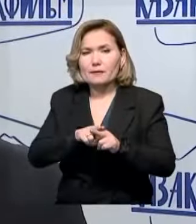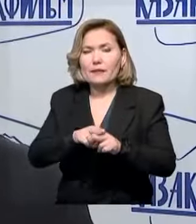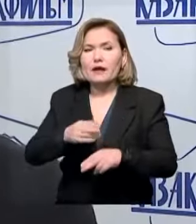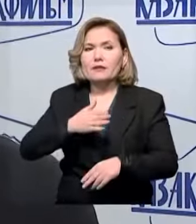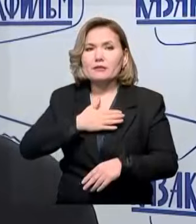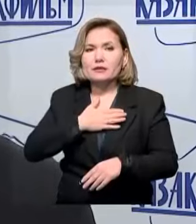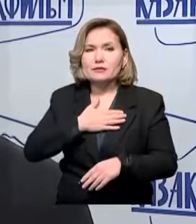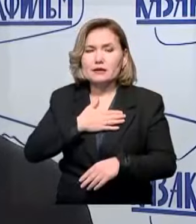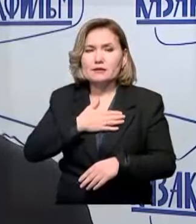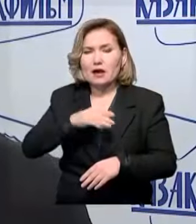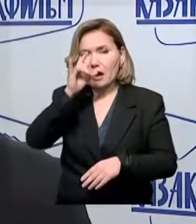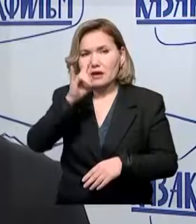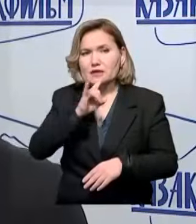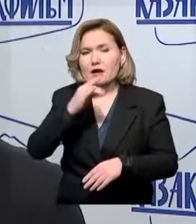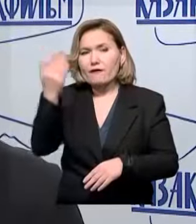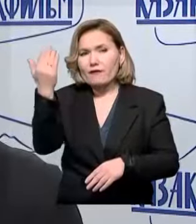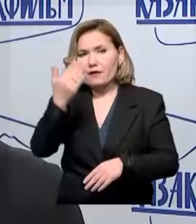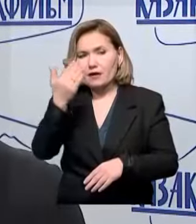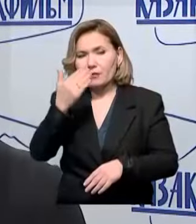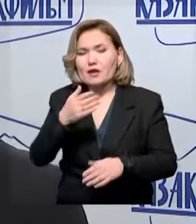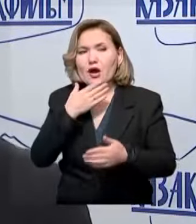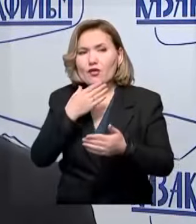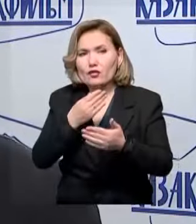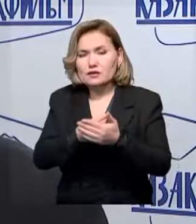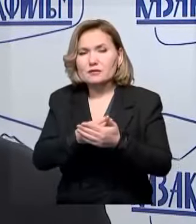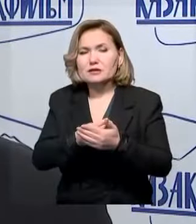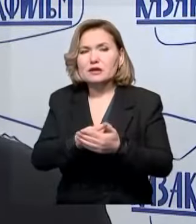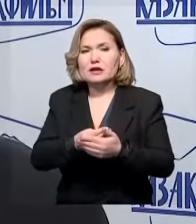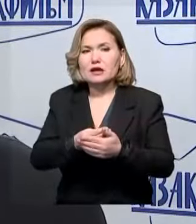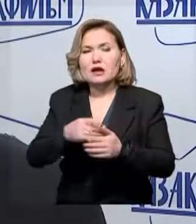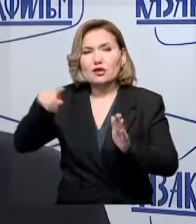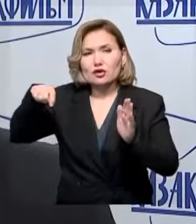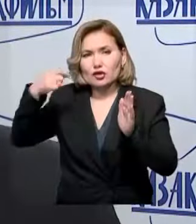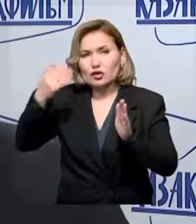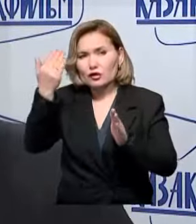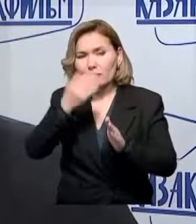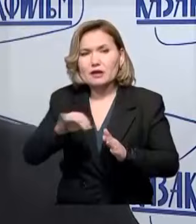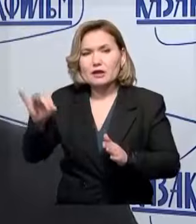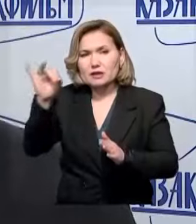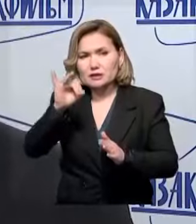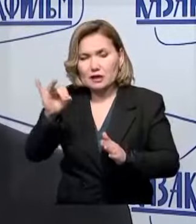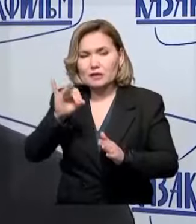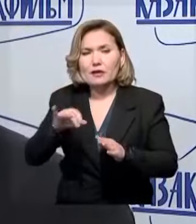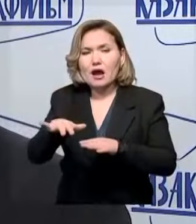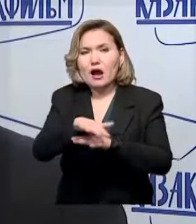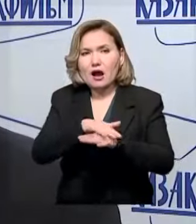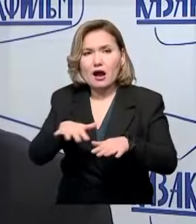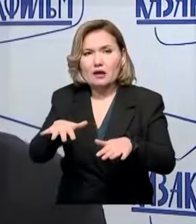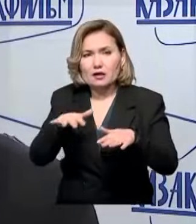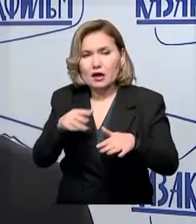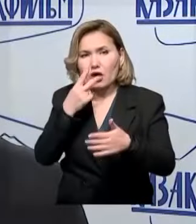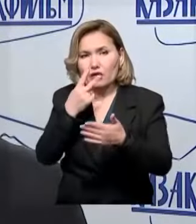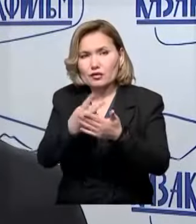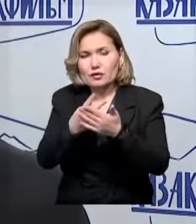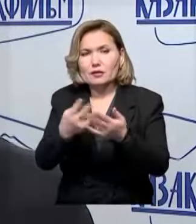біз Қазақфильм өзіміздің туындыларымызды көбіне көрерменге жеткізбейміз.